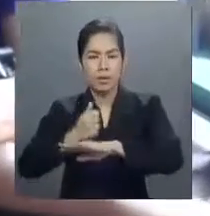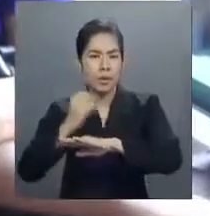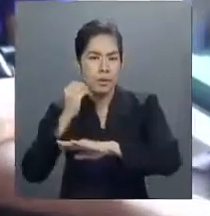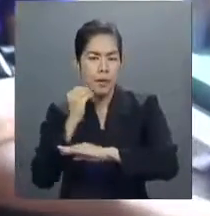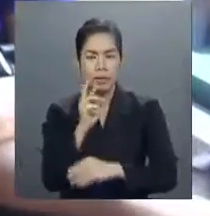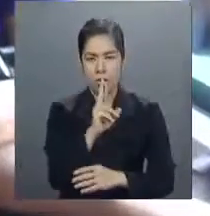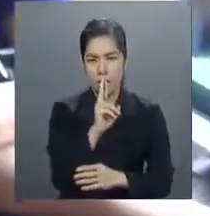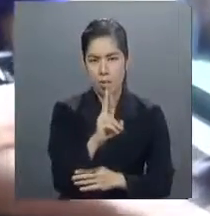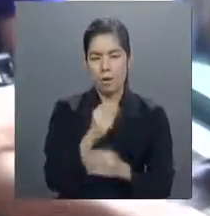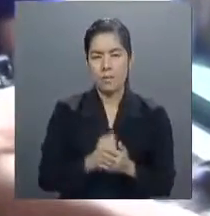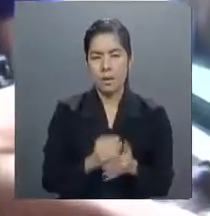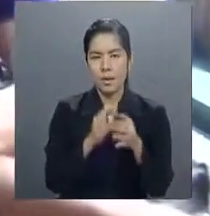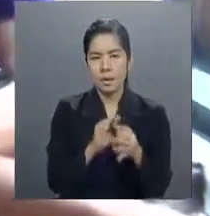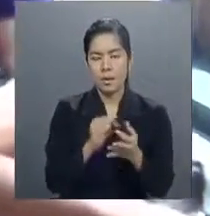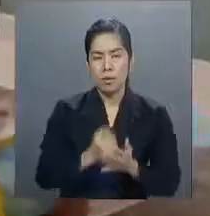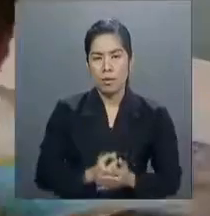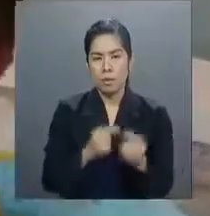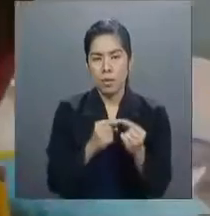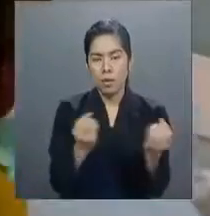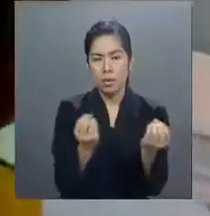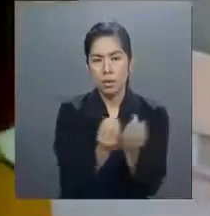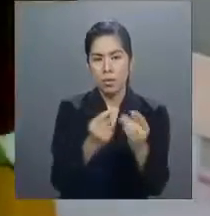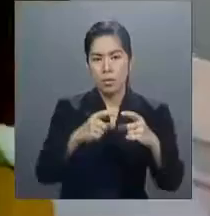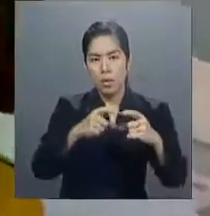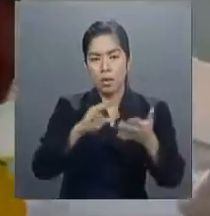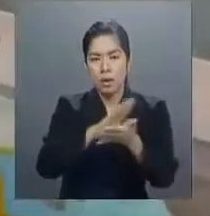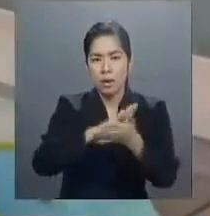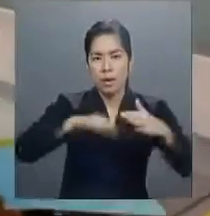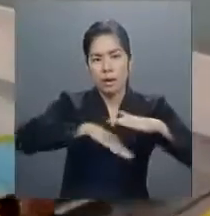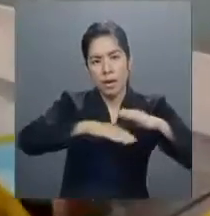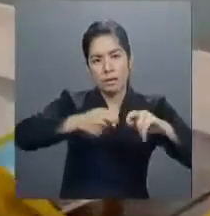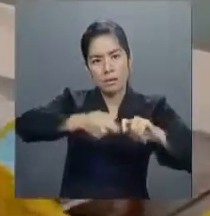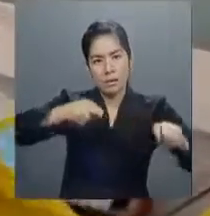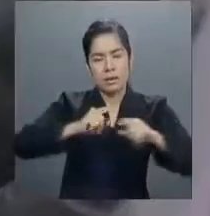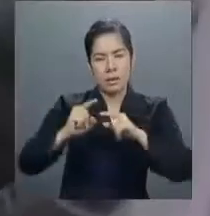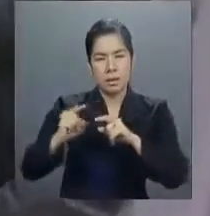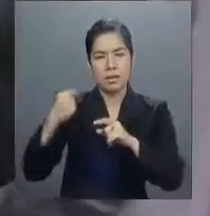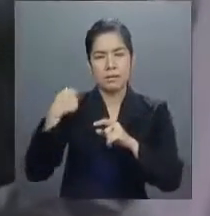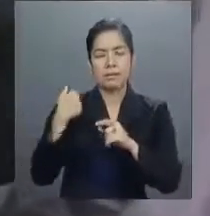ารประกาศกำหนดหน่วยออกเสียงและบัญชีรายชื่อผู้มีสิทธิ์ออกเสียงในพื้นที่ค่ะ